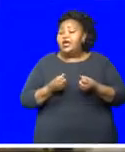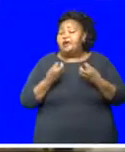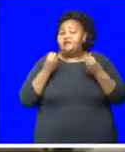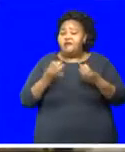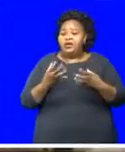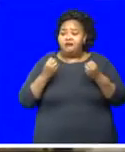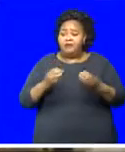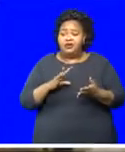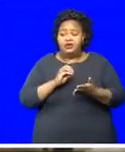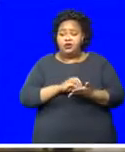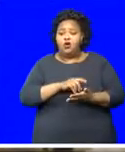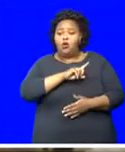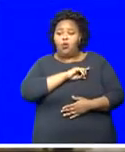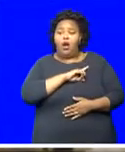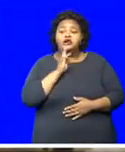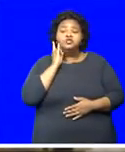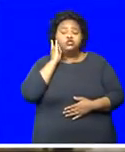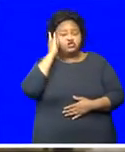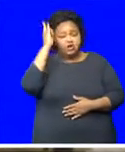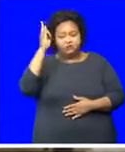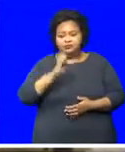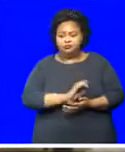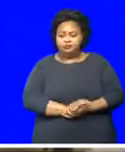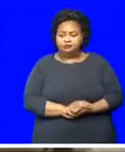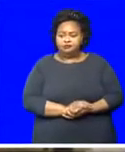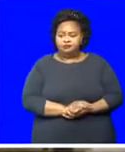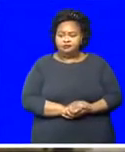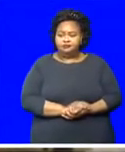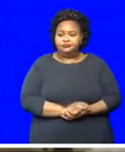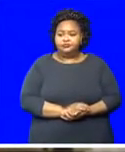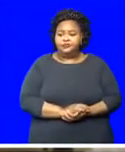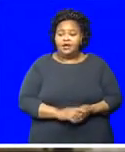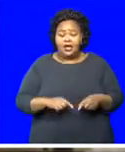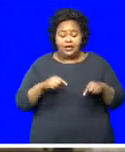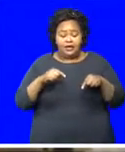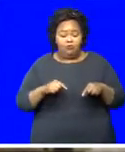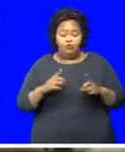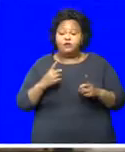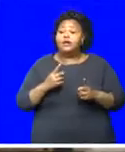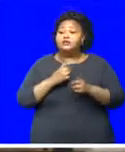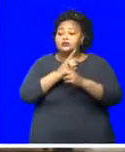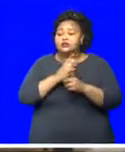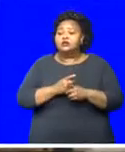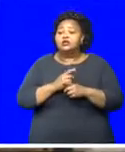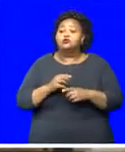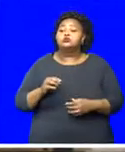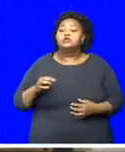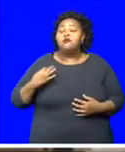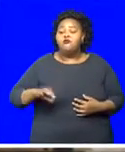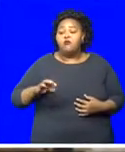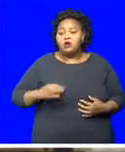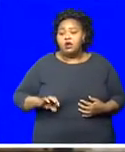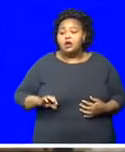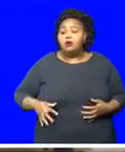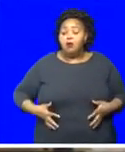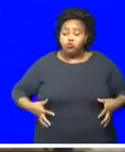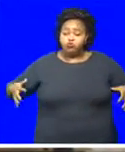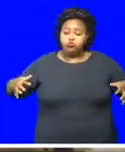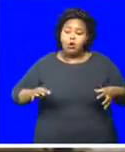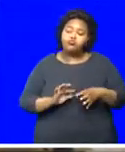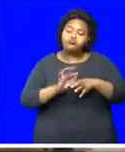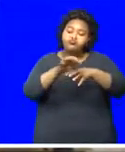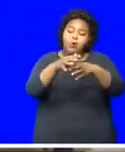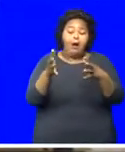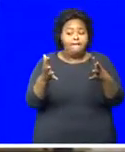sibone ukuthi namuhla si text obatshela ukuthi noma ngabe ukanjani dithanze utimukele njengoba unjalo cause ngoba kude